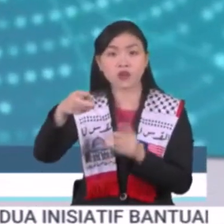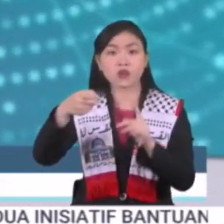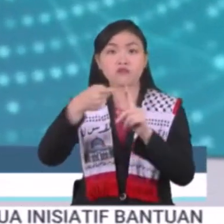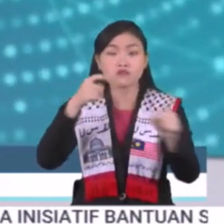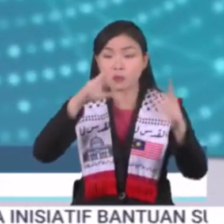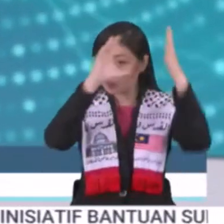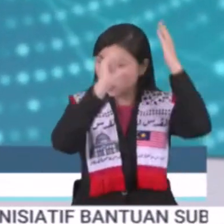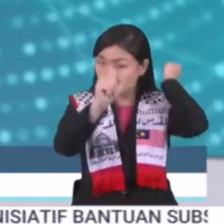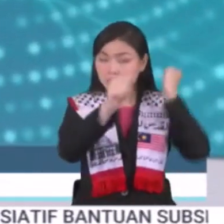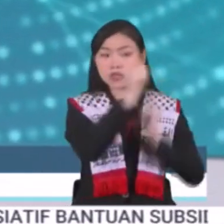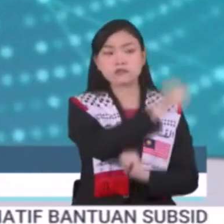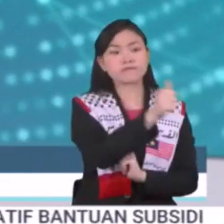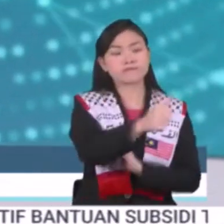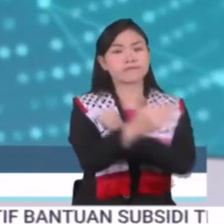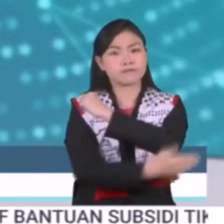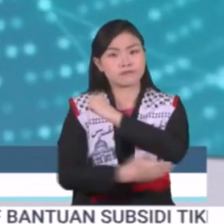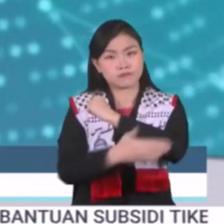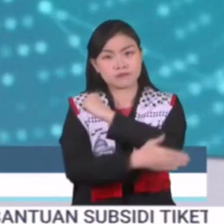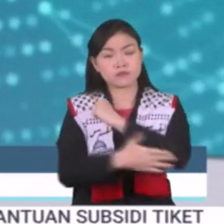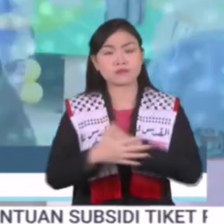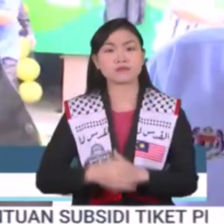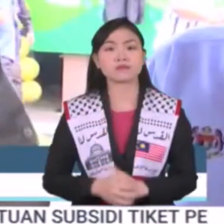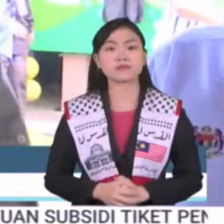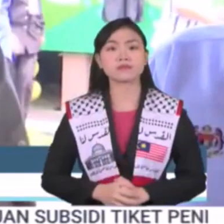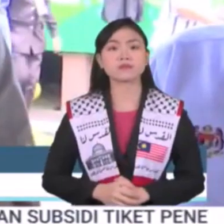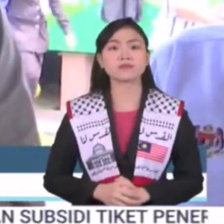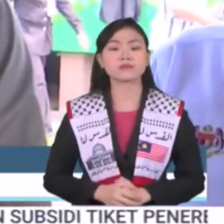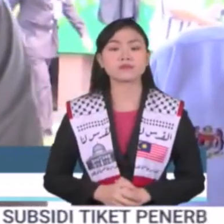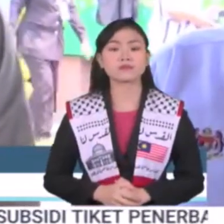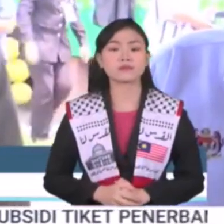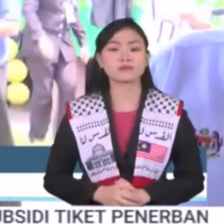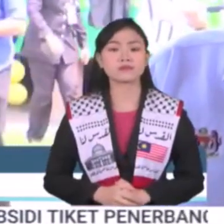oleh kedutaan negara masing-masing.